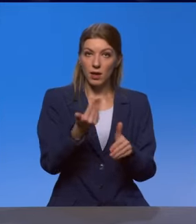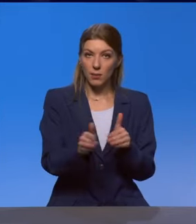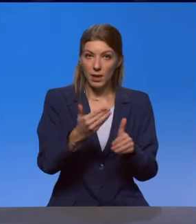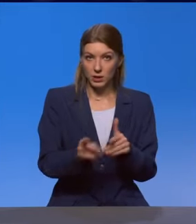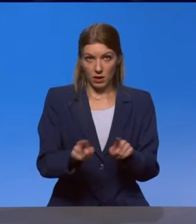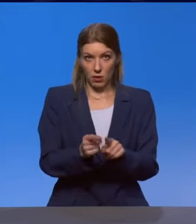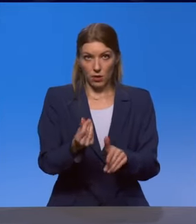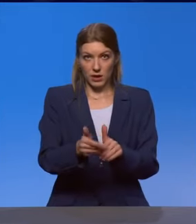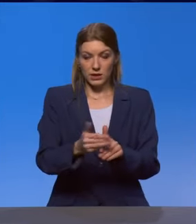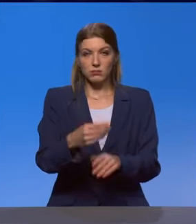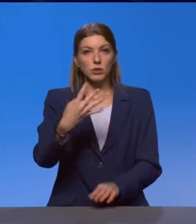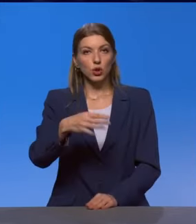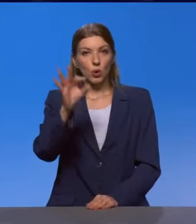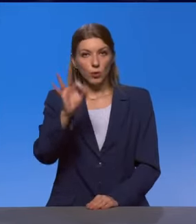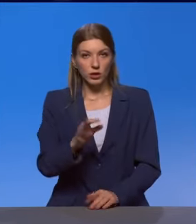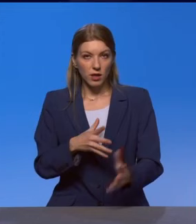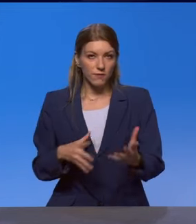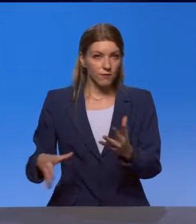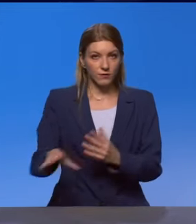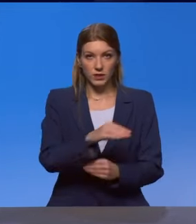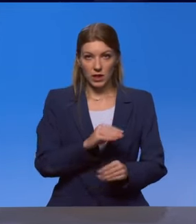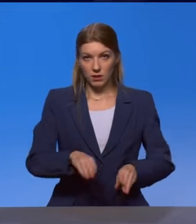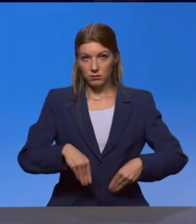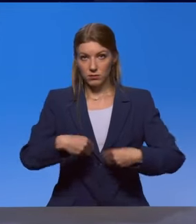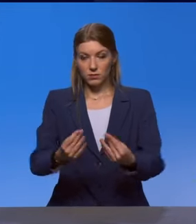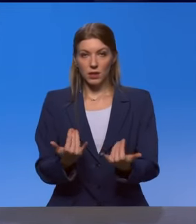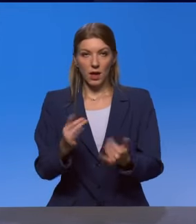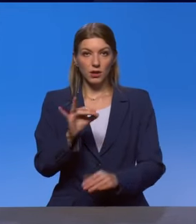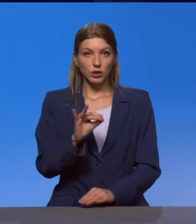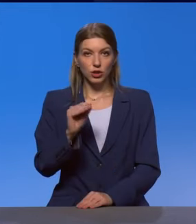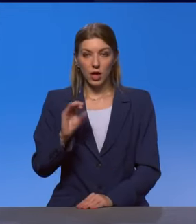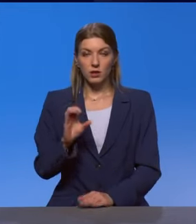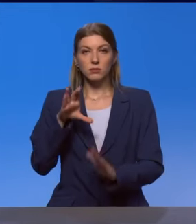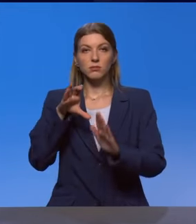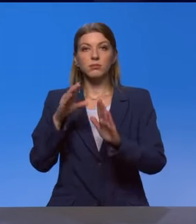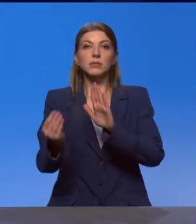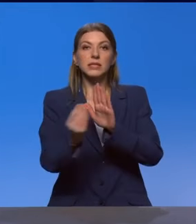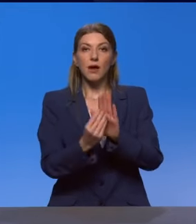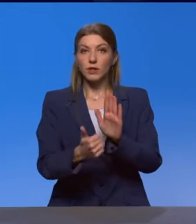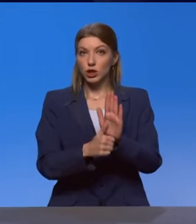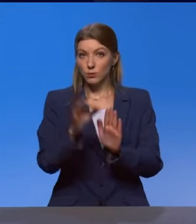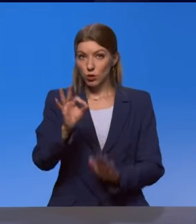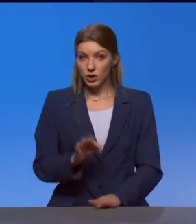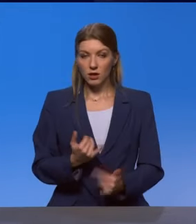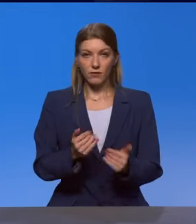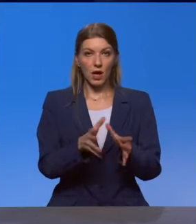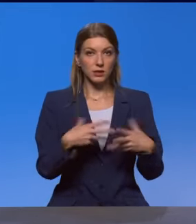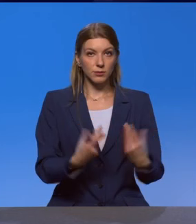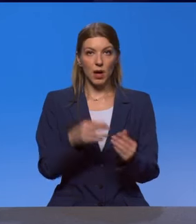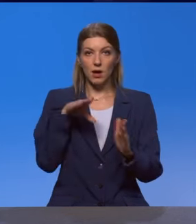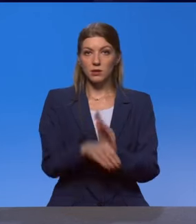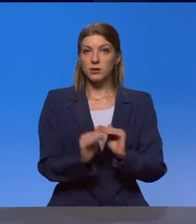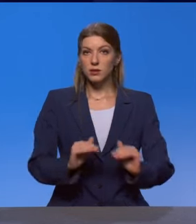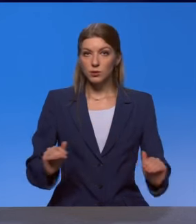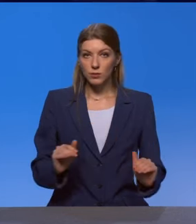40% всех выдаваемых кредитов на ИЖС, то это ставка 6%. для семей с детьми. Тут не надо забывать, что у